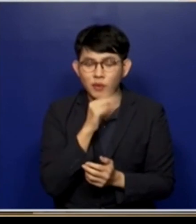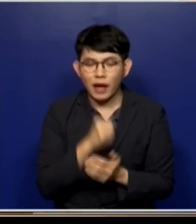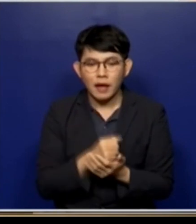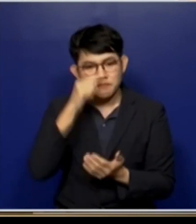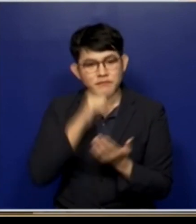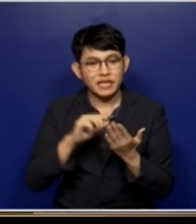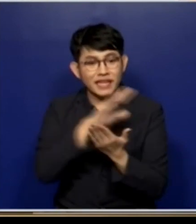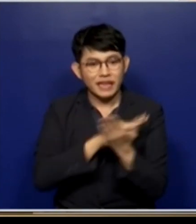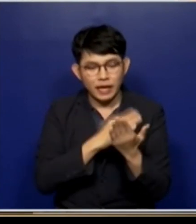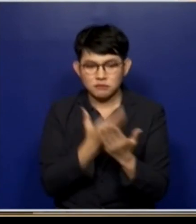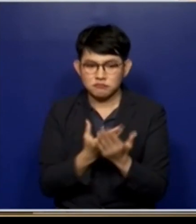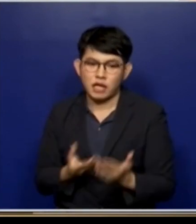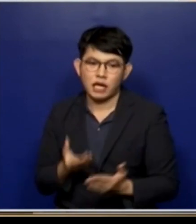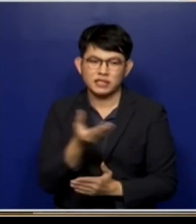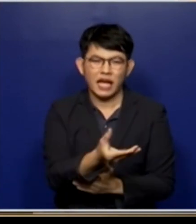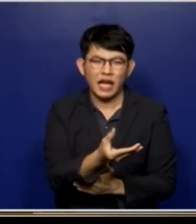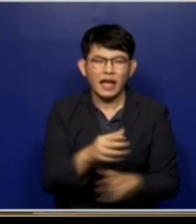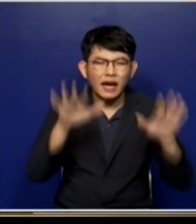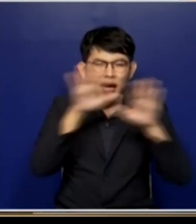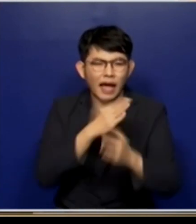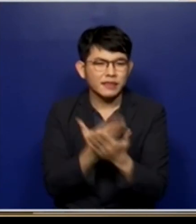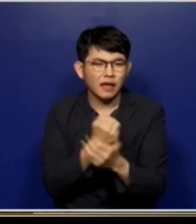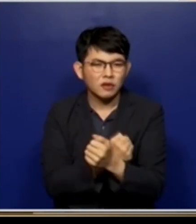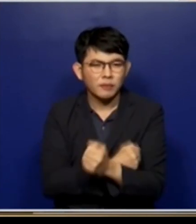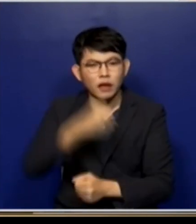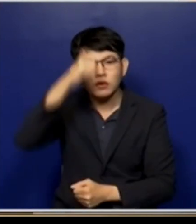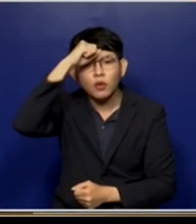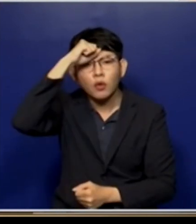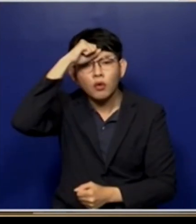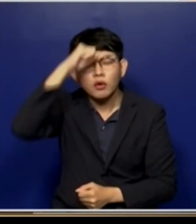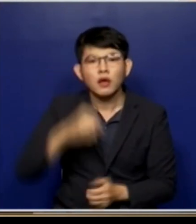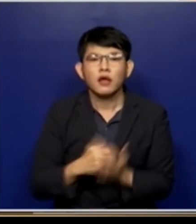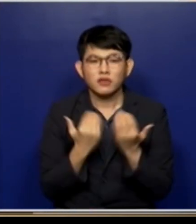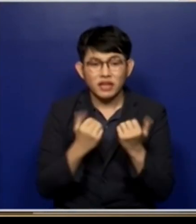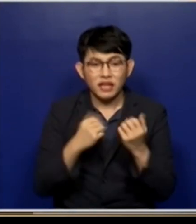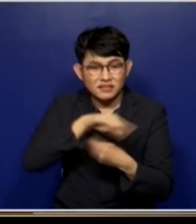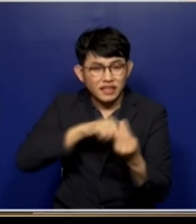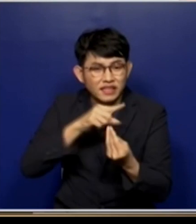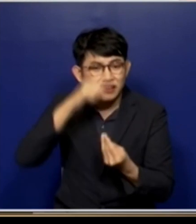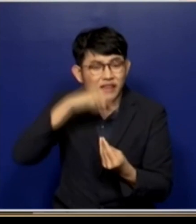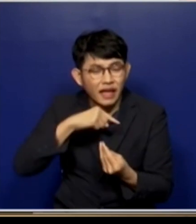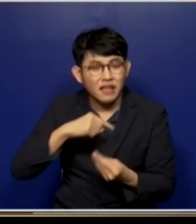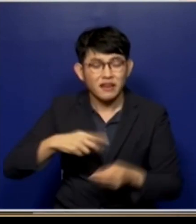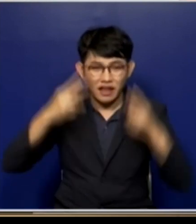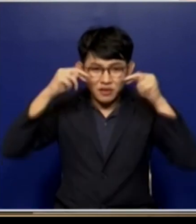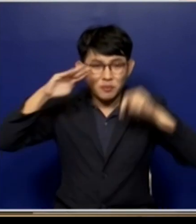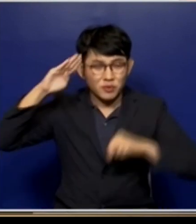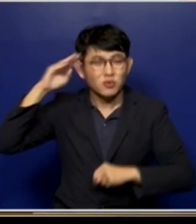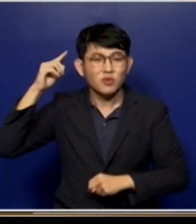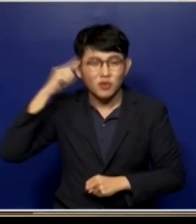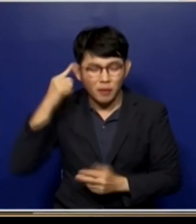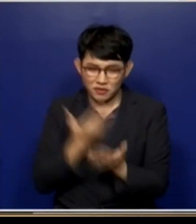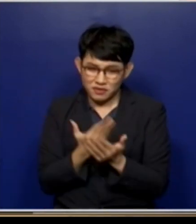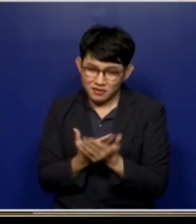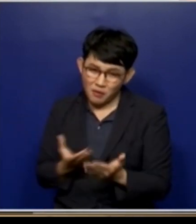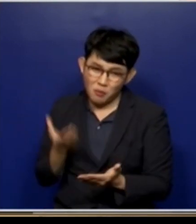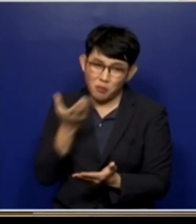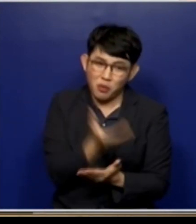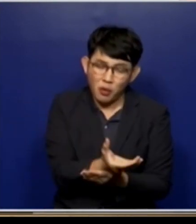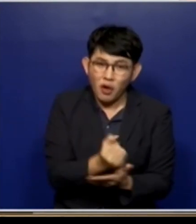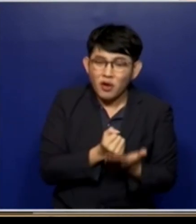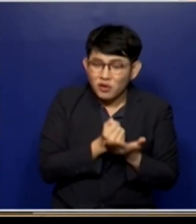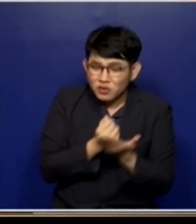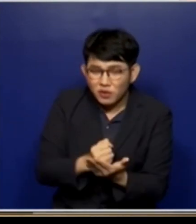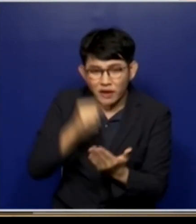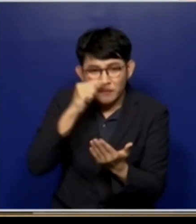โง่ดิฉันเรียนว่าในสภาวะเศรษฐกิจแบบนี้พอดีประยุทธ์รู้หรือเปล่าเค้าว่าเงินก้อนมหาศาลนี้สามารถช่วยคน